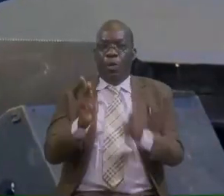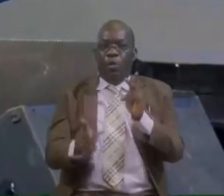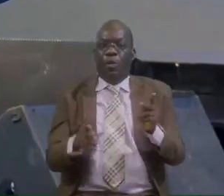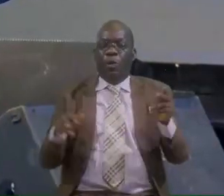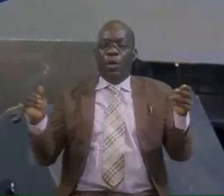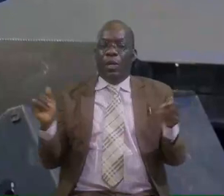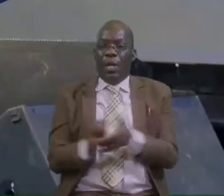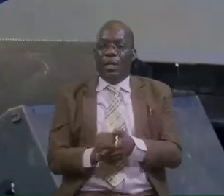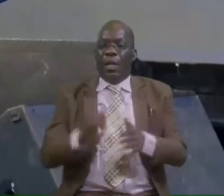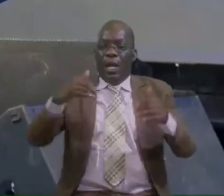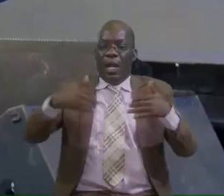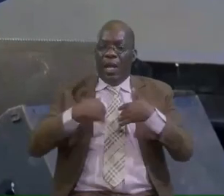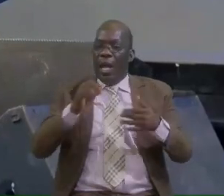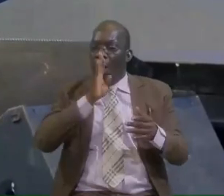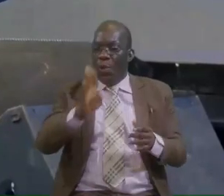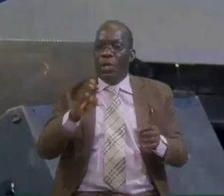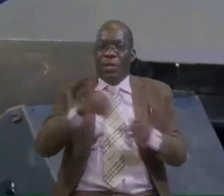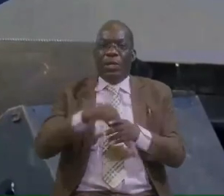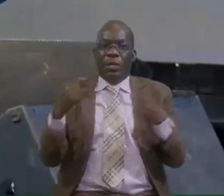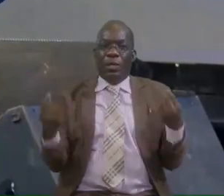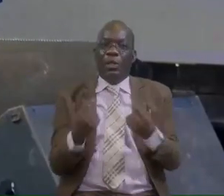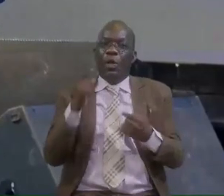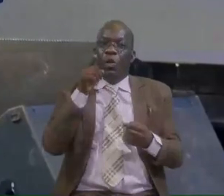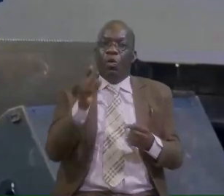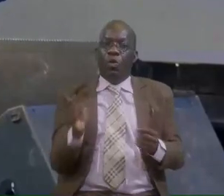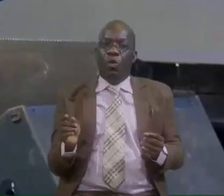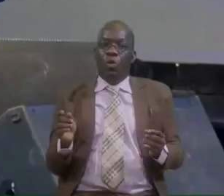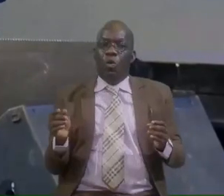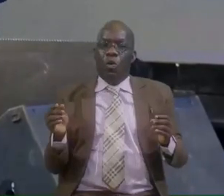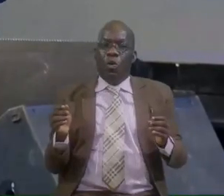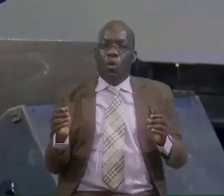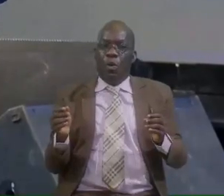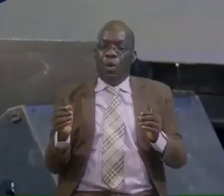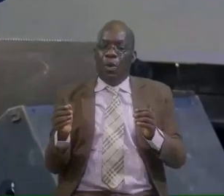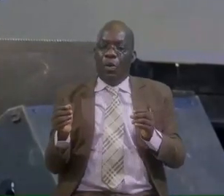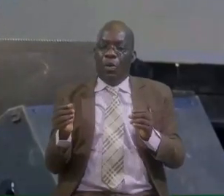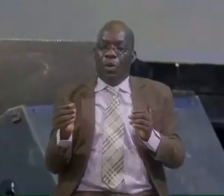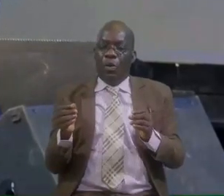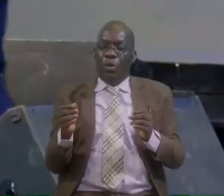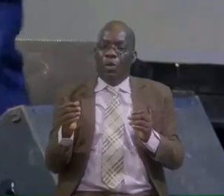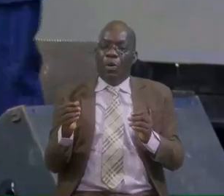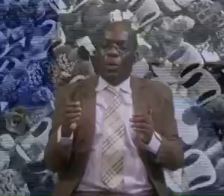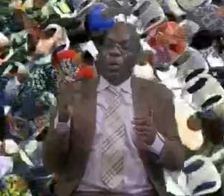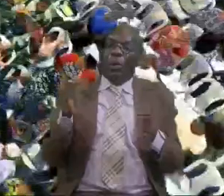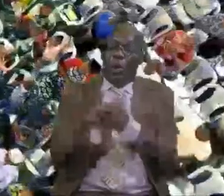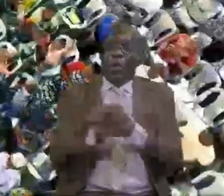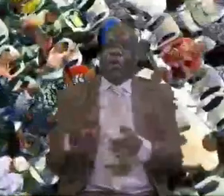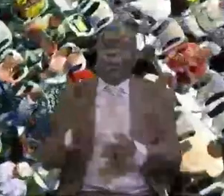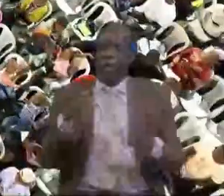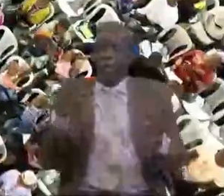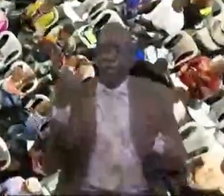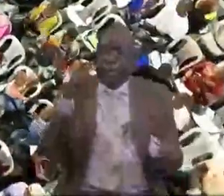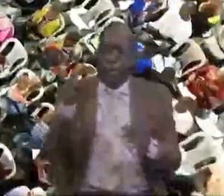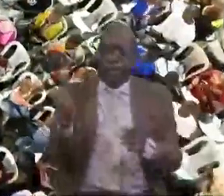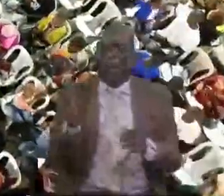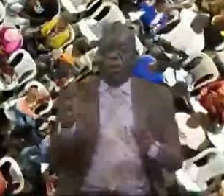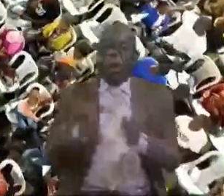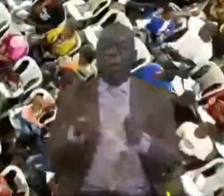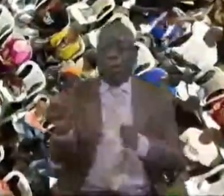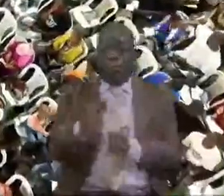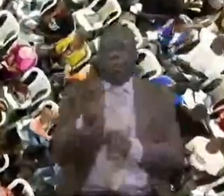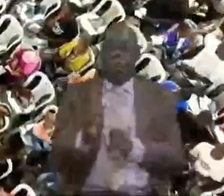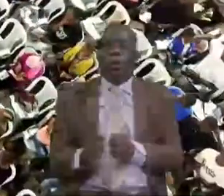par l'iniquité, qui sont blessés partout. En 2